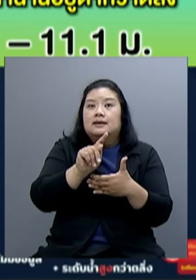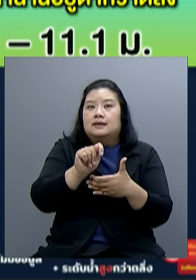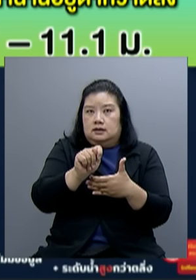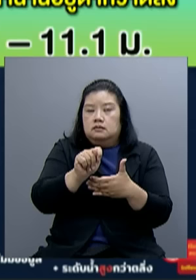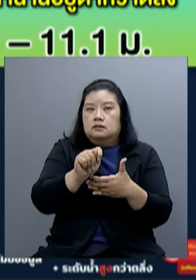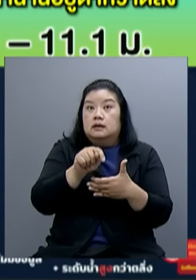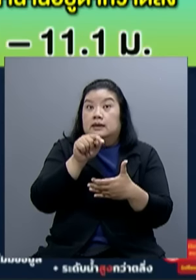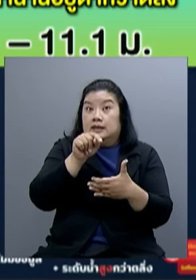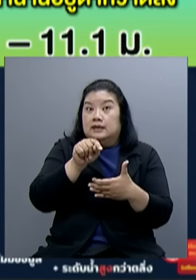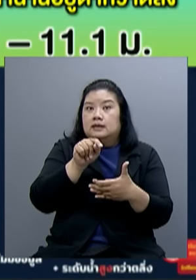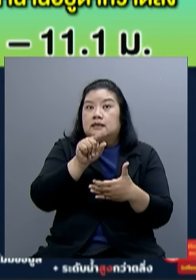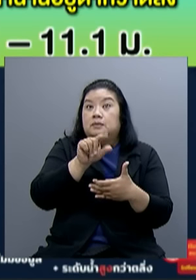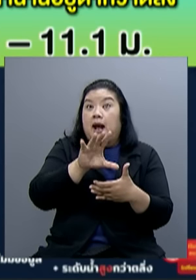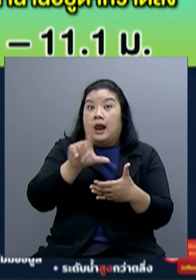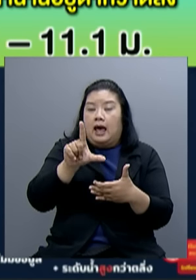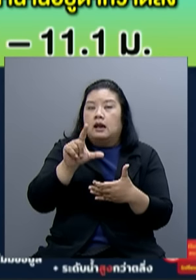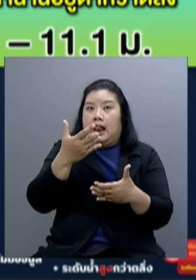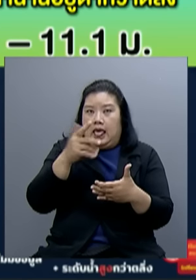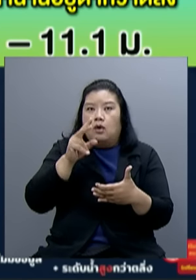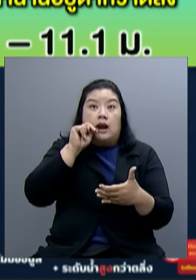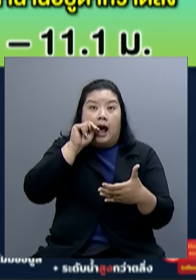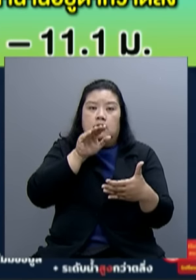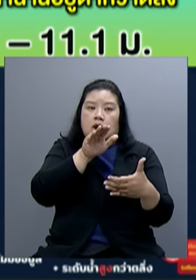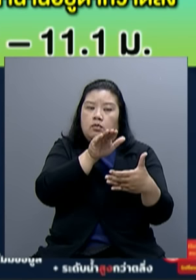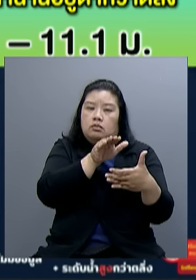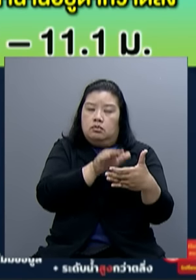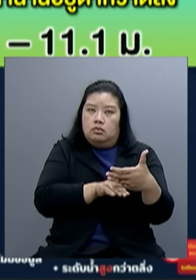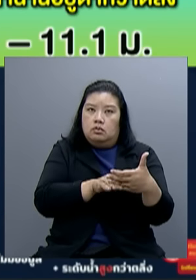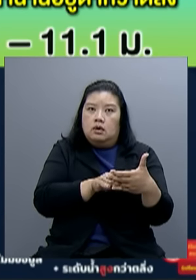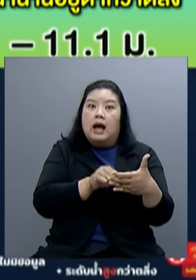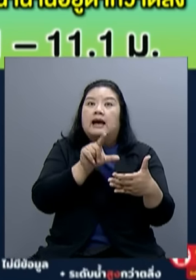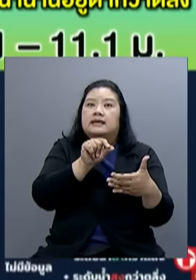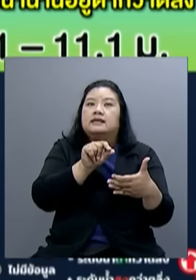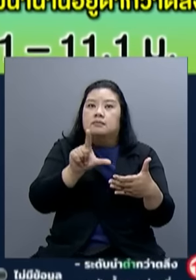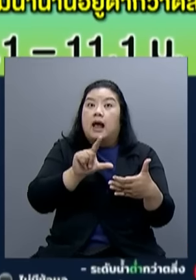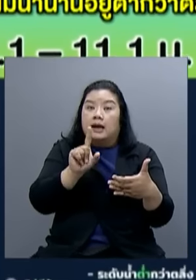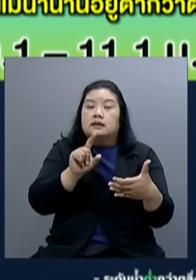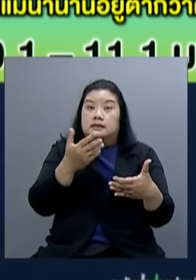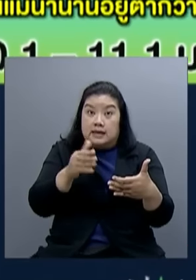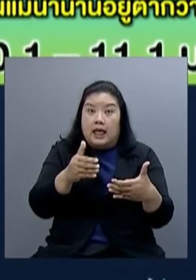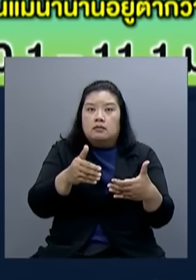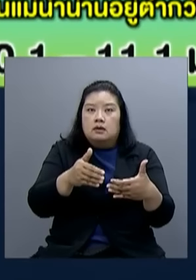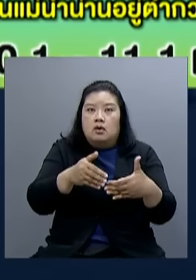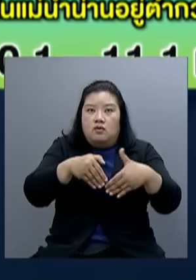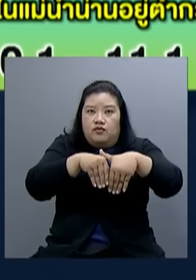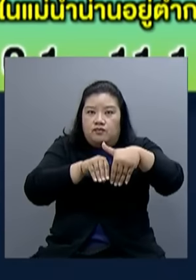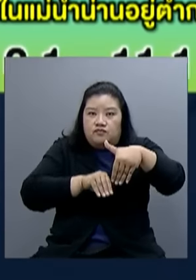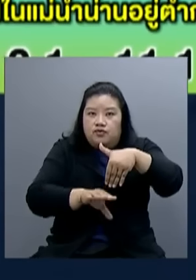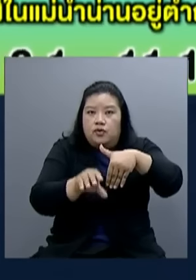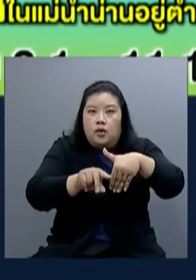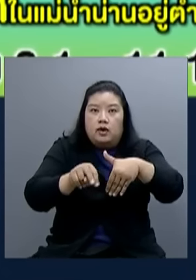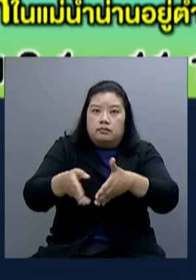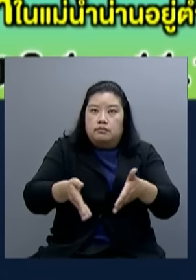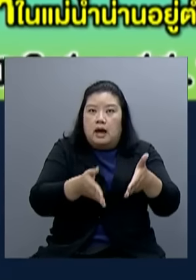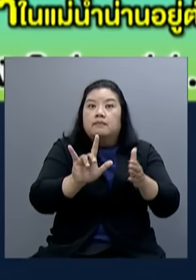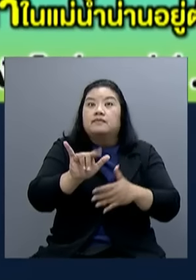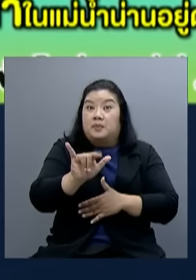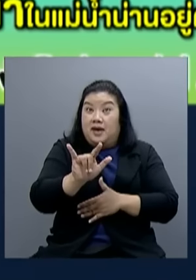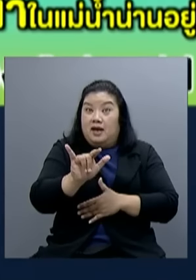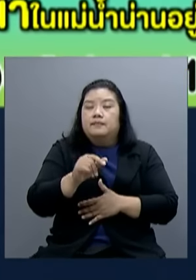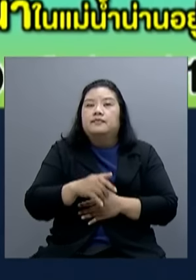อนนี้เหลือ5ล้านนะครับเพื่อที่จะลดปริมาณน้ำเนี่ยลงไปสู่เจ้าพระยานะครับนอกจากนั้นครับก็เราก็จะมีในส่วนของเ